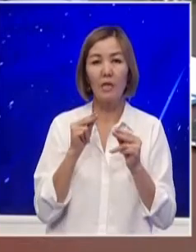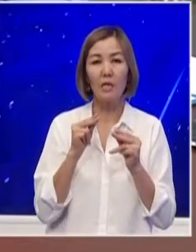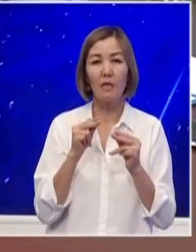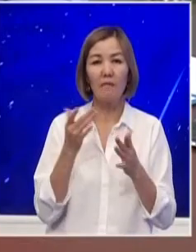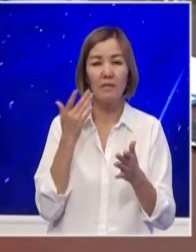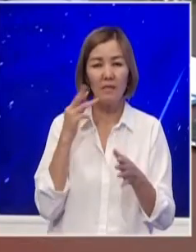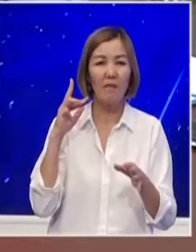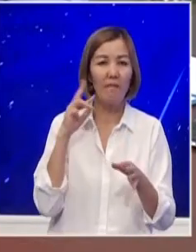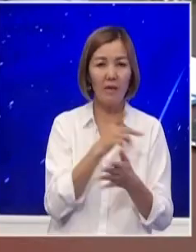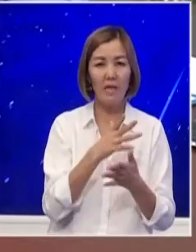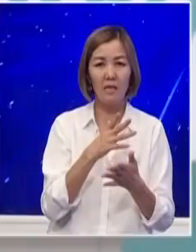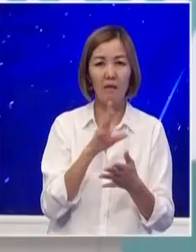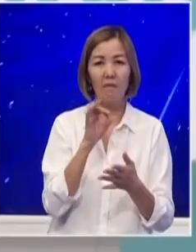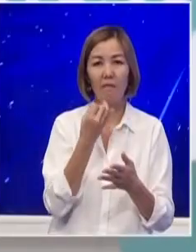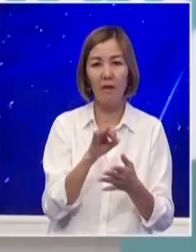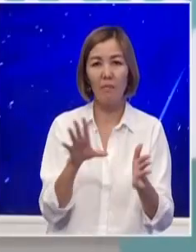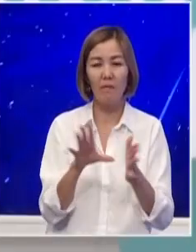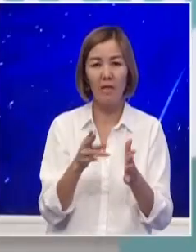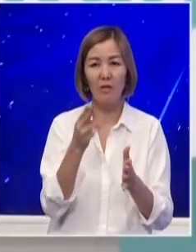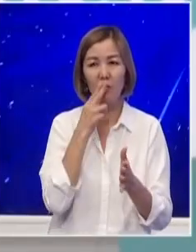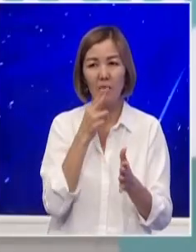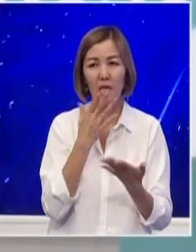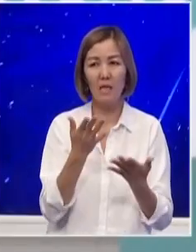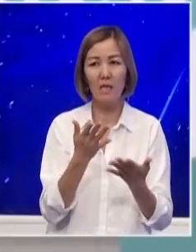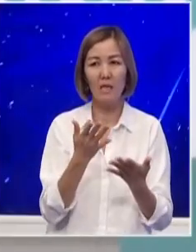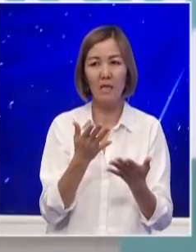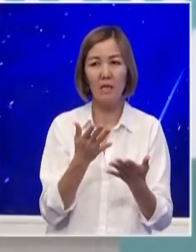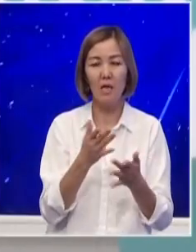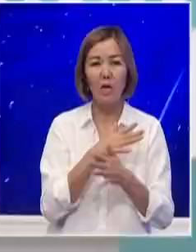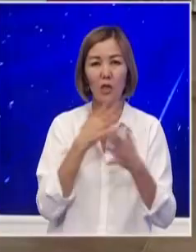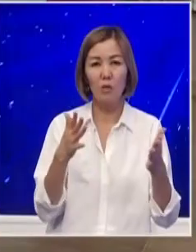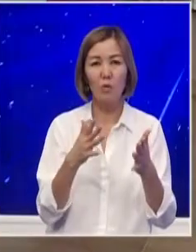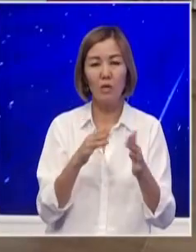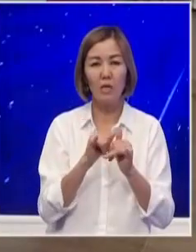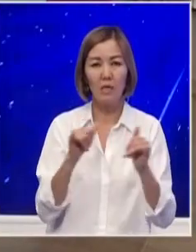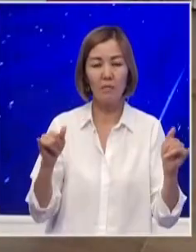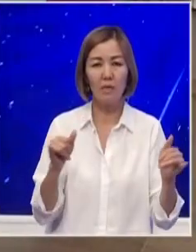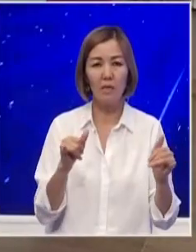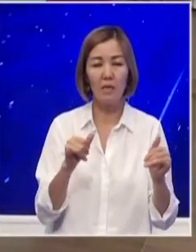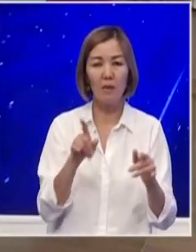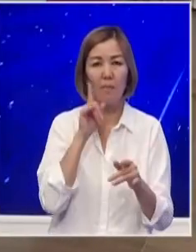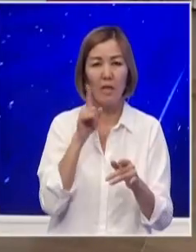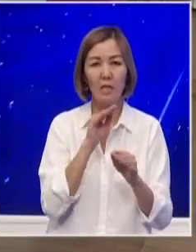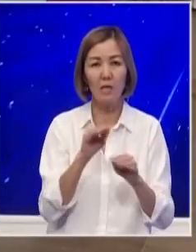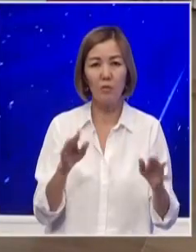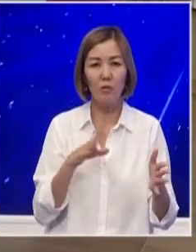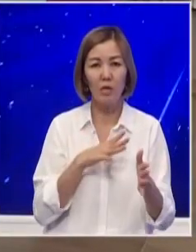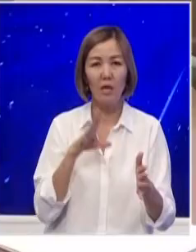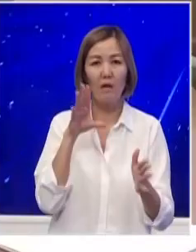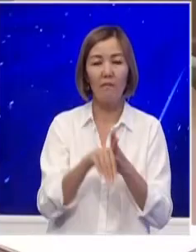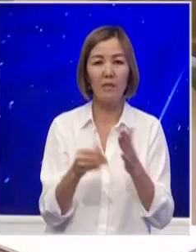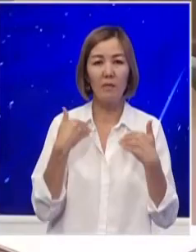от употребления вейпов, электронные сигареты нашли широкое распространение среди подростков. В ходе встречи были внесены